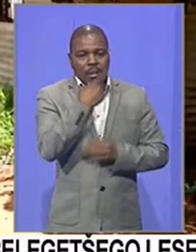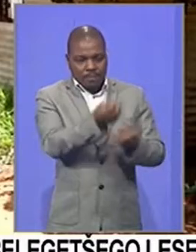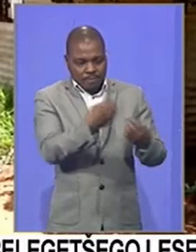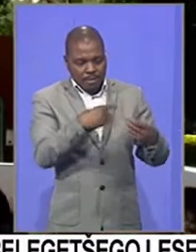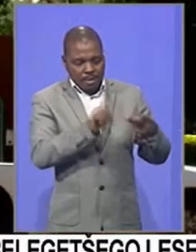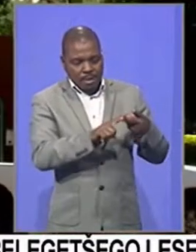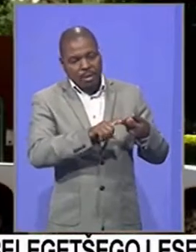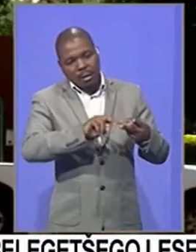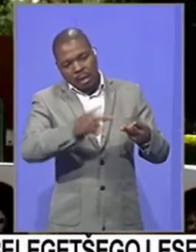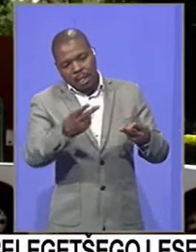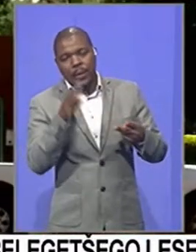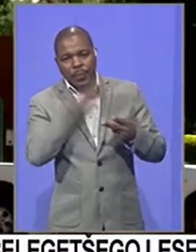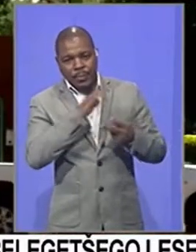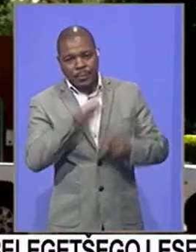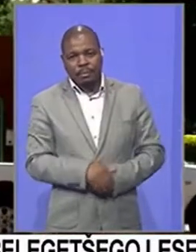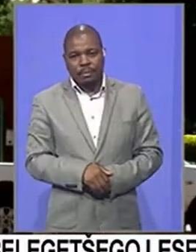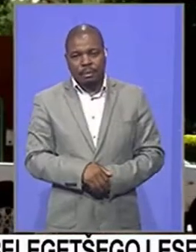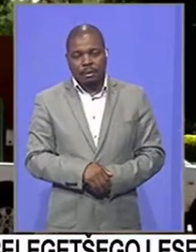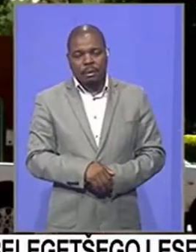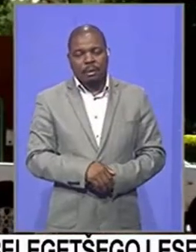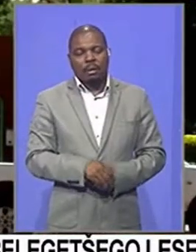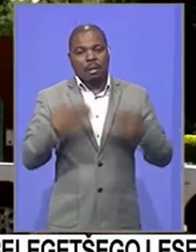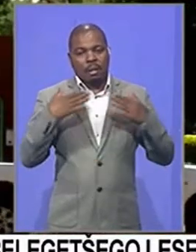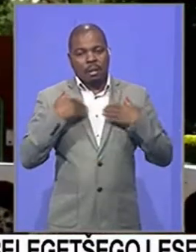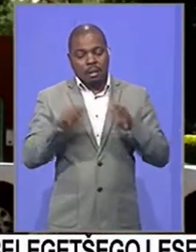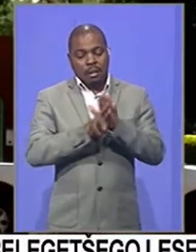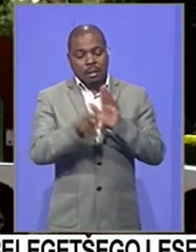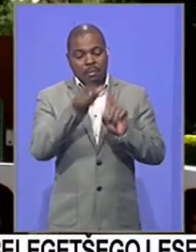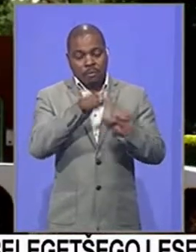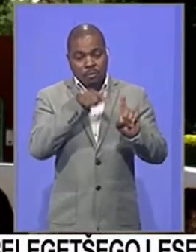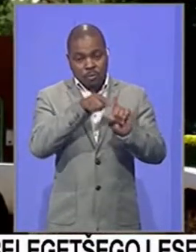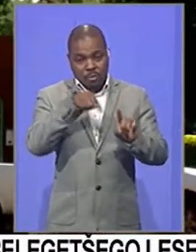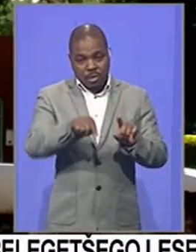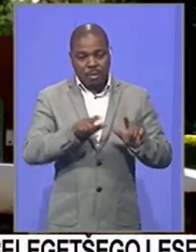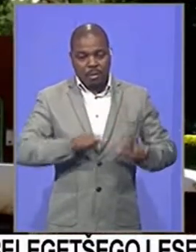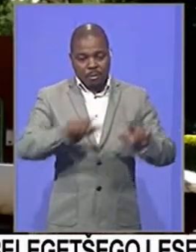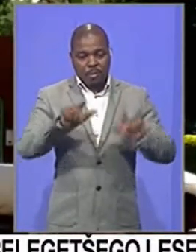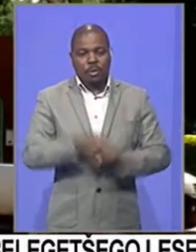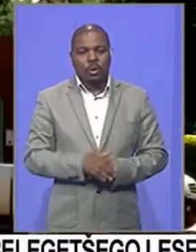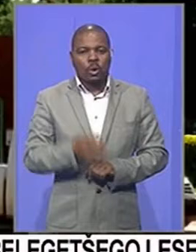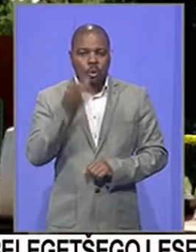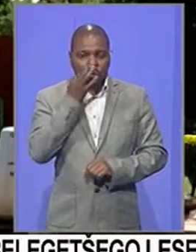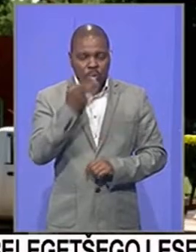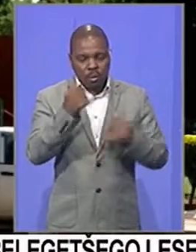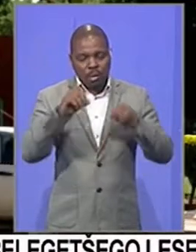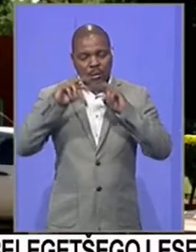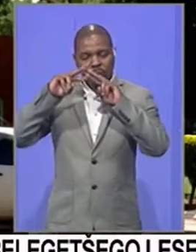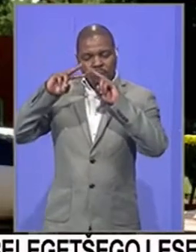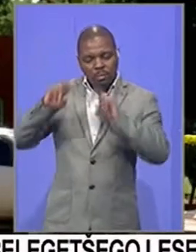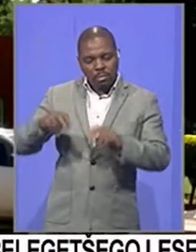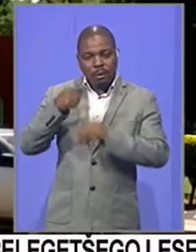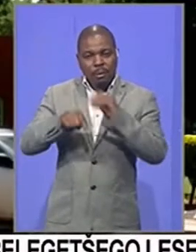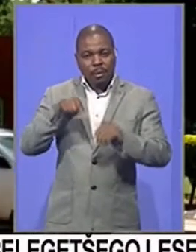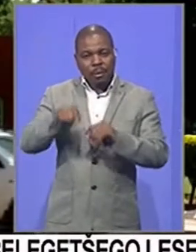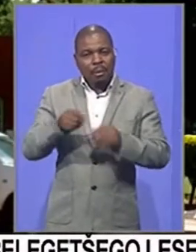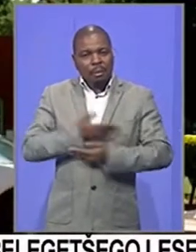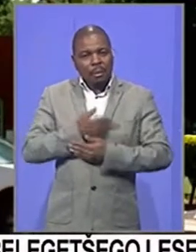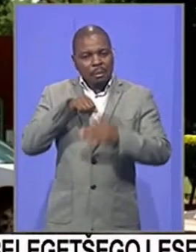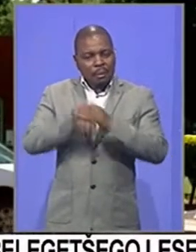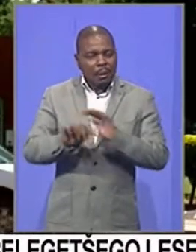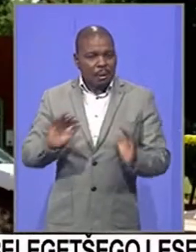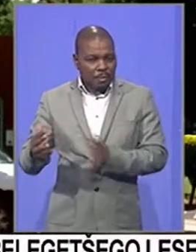digo. Moleledi wa kgoro ya maphelo ka mono province ya Limpopo Nele Shikwampana gore ba gare ba dira dinyakišišo malebana le ka moo koketso